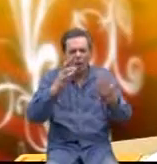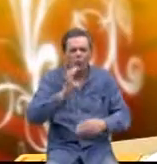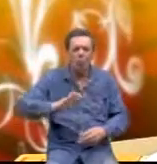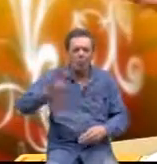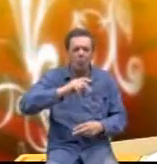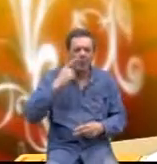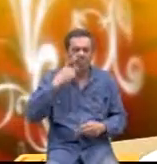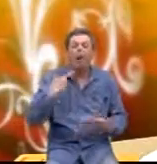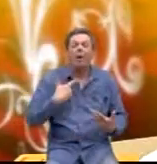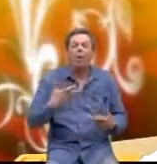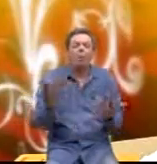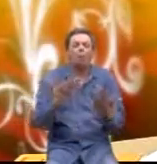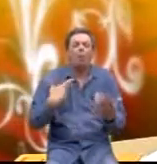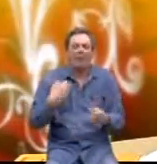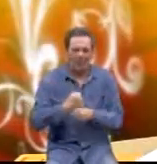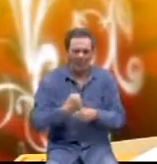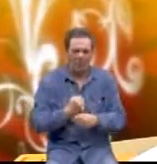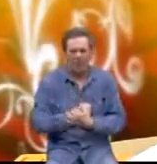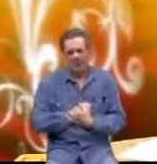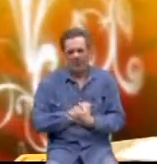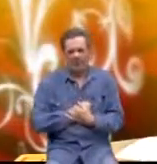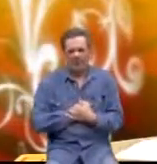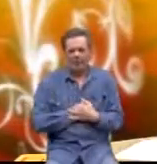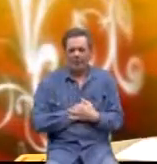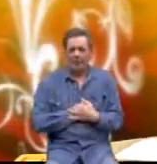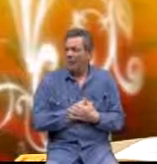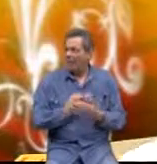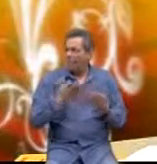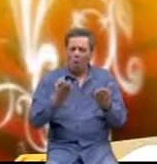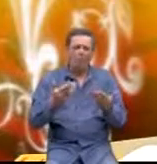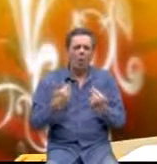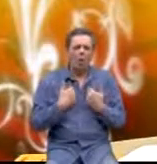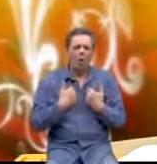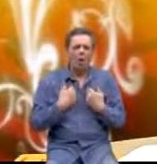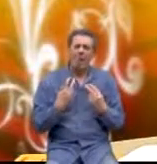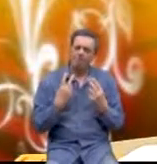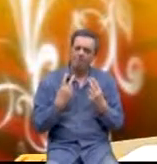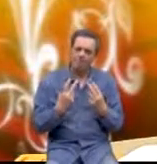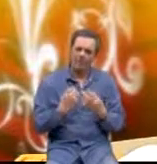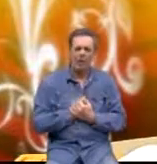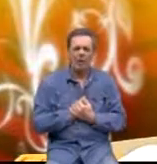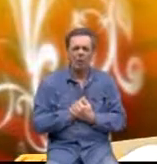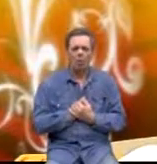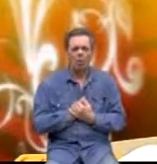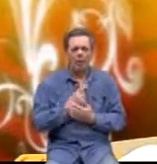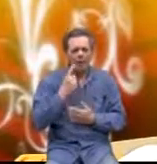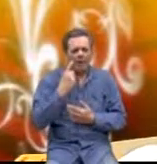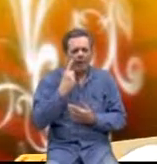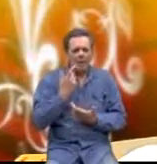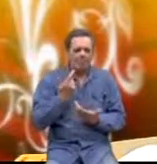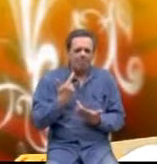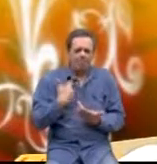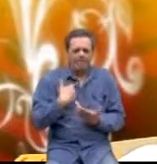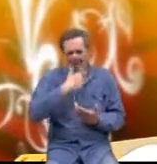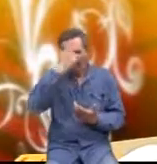to angažiramo. Jel da? Može. Ono što je sada nama malo važno, pogledati, ja